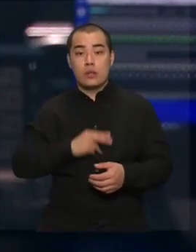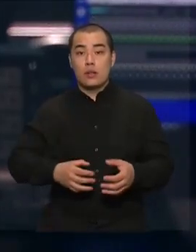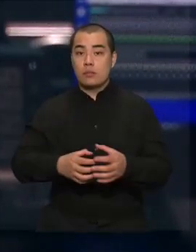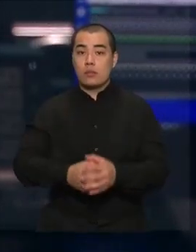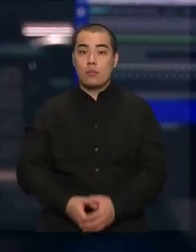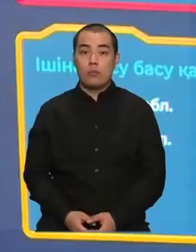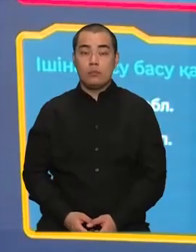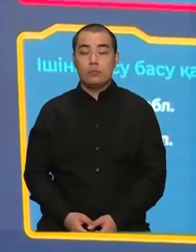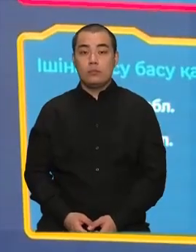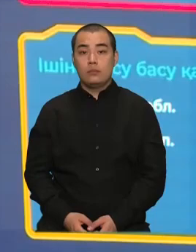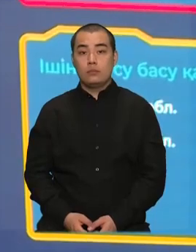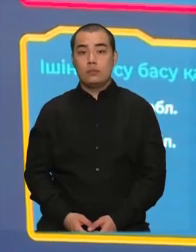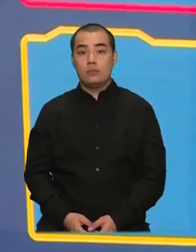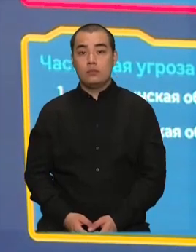Даркеев.